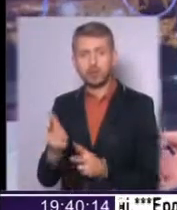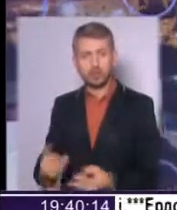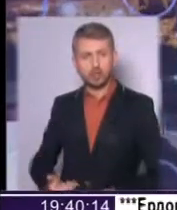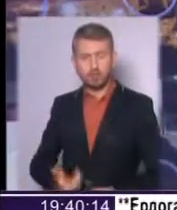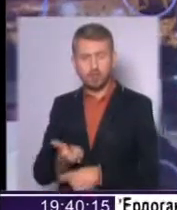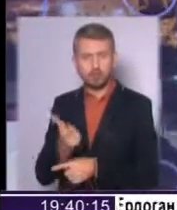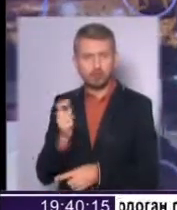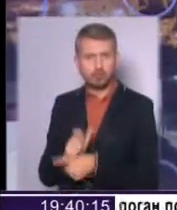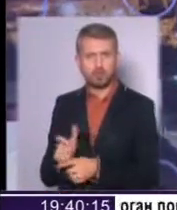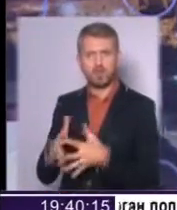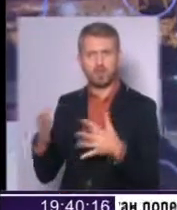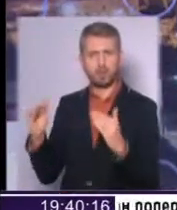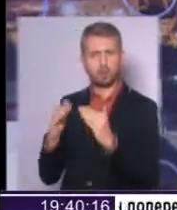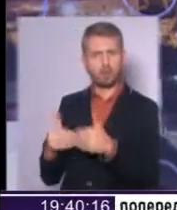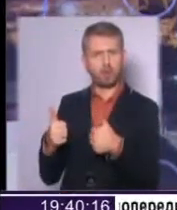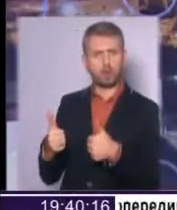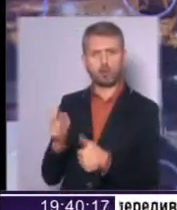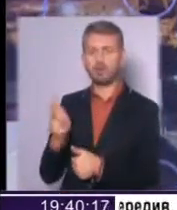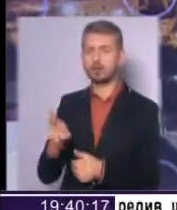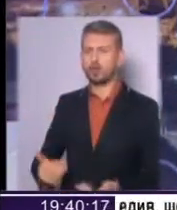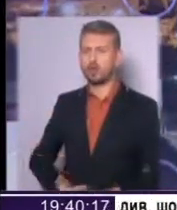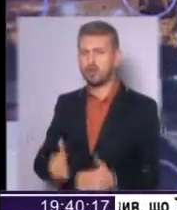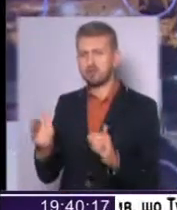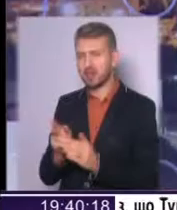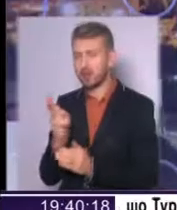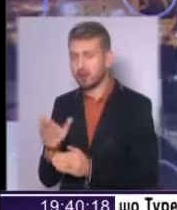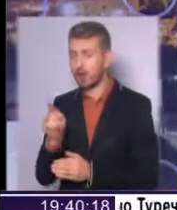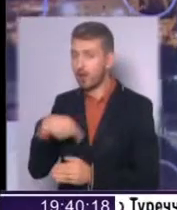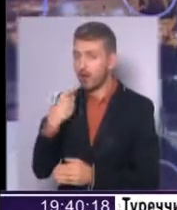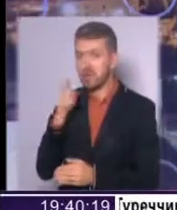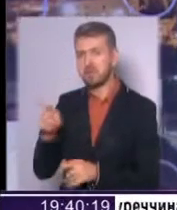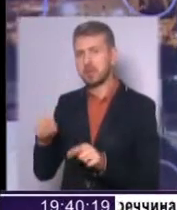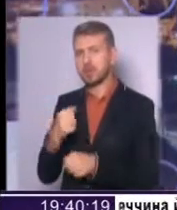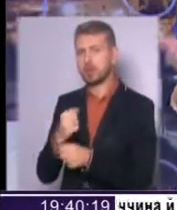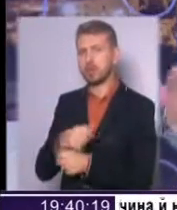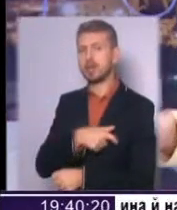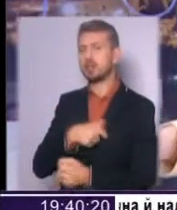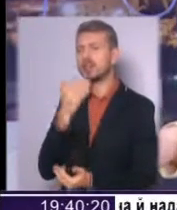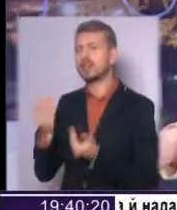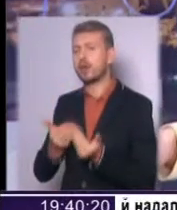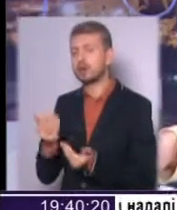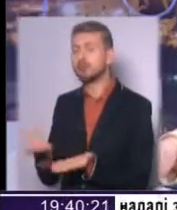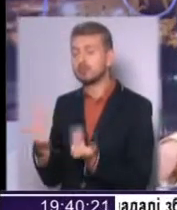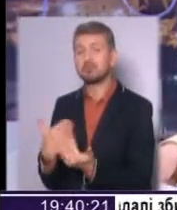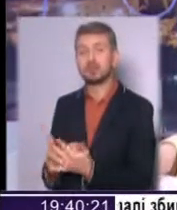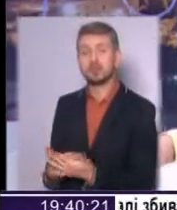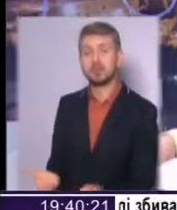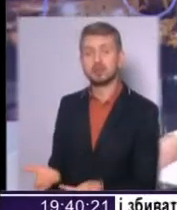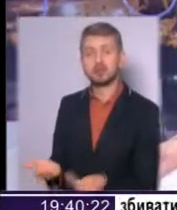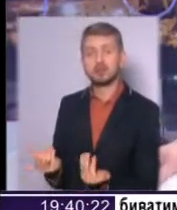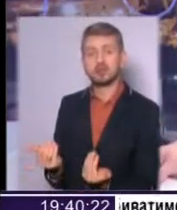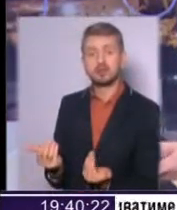податкові реформи. Я вважаю, тому потрібно розглядати і альтернативу навіть саме ПДВ. Давайте по субсидіям. Ну